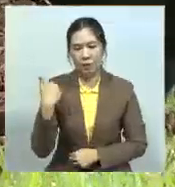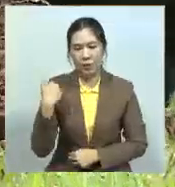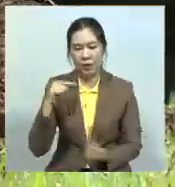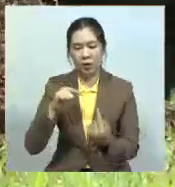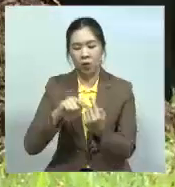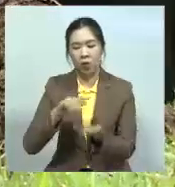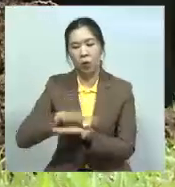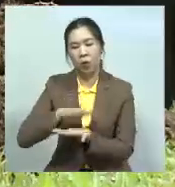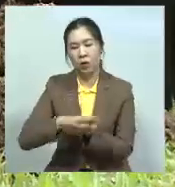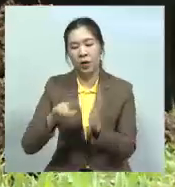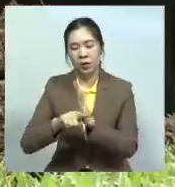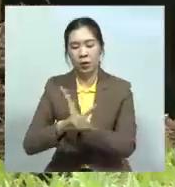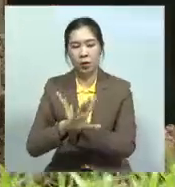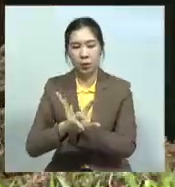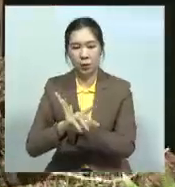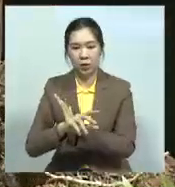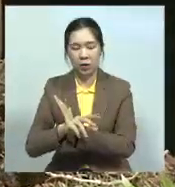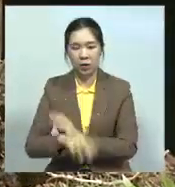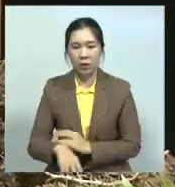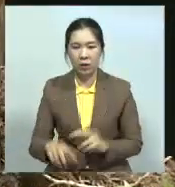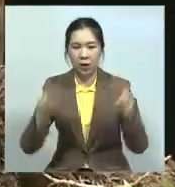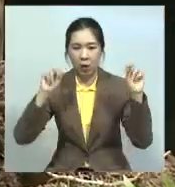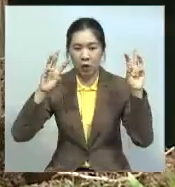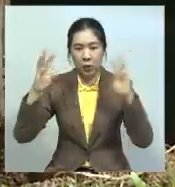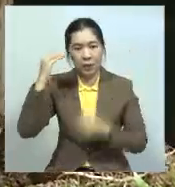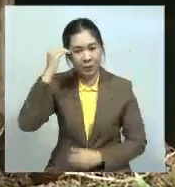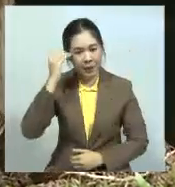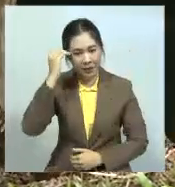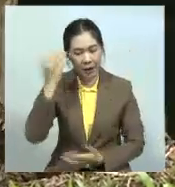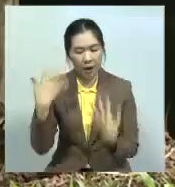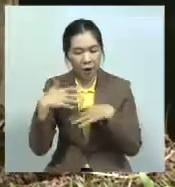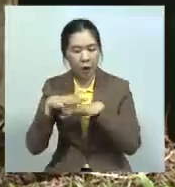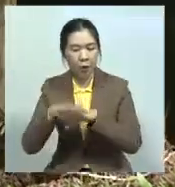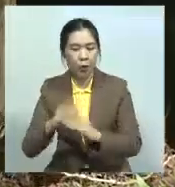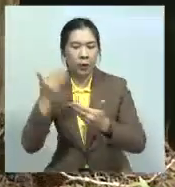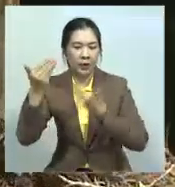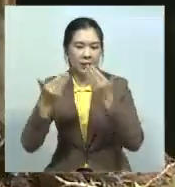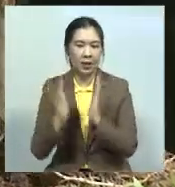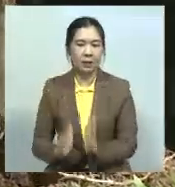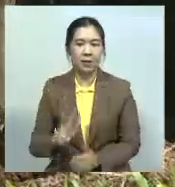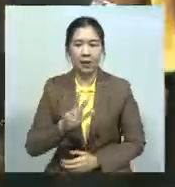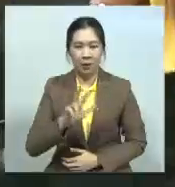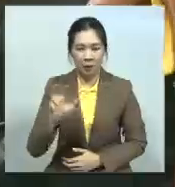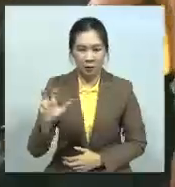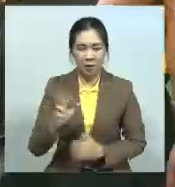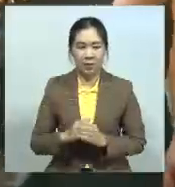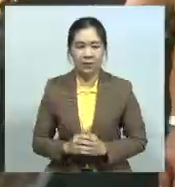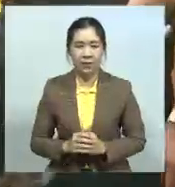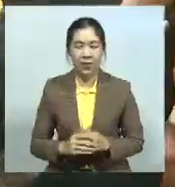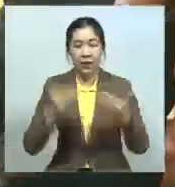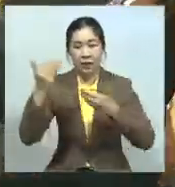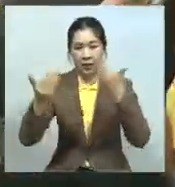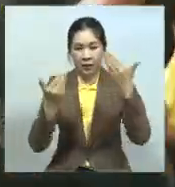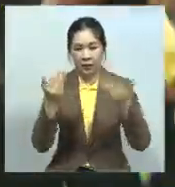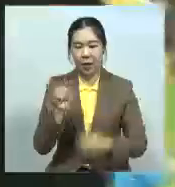จังหวัดชลบุรีและโรงเรียนนครสวรรค์ปัญญานุกูลเข้าร่วมกิจกรรมกว่า300คนกิจกรรมครั้ง